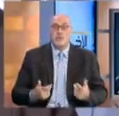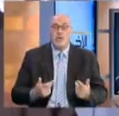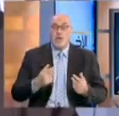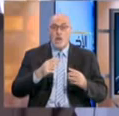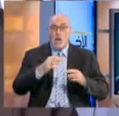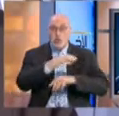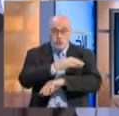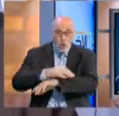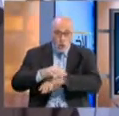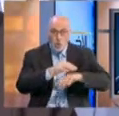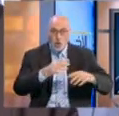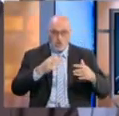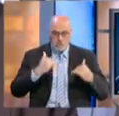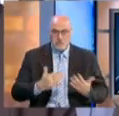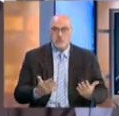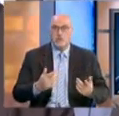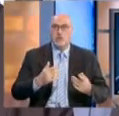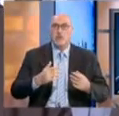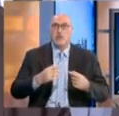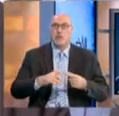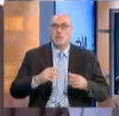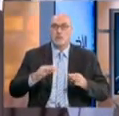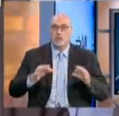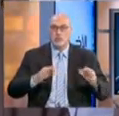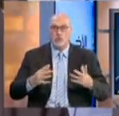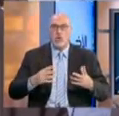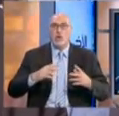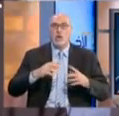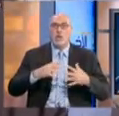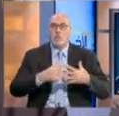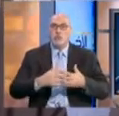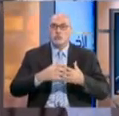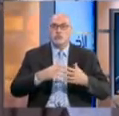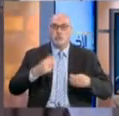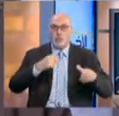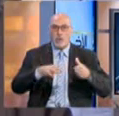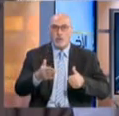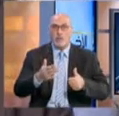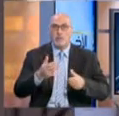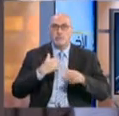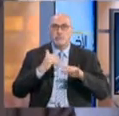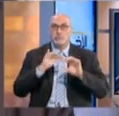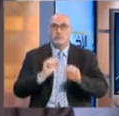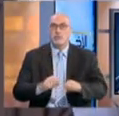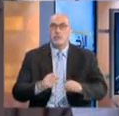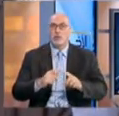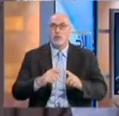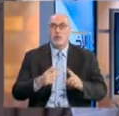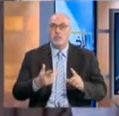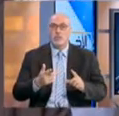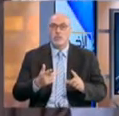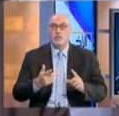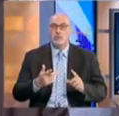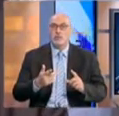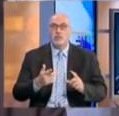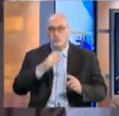محظة وبتكنولوجيا عالية متحكمين فيها، استطعنا إلى تشغيل هذه المحطة،